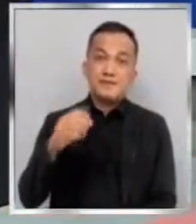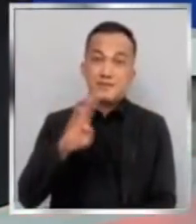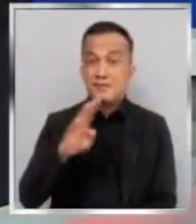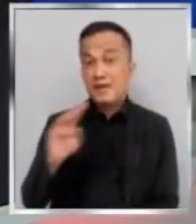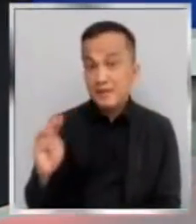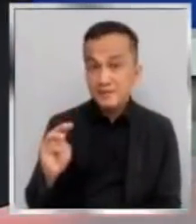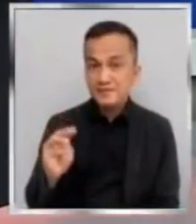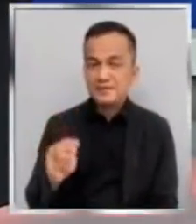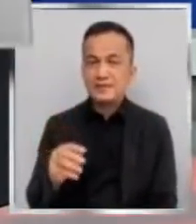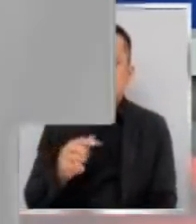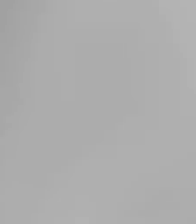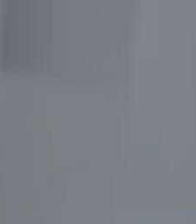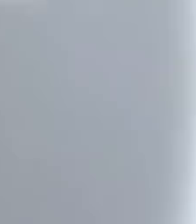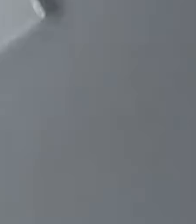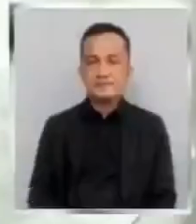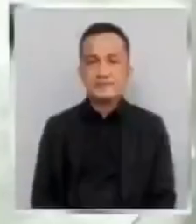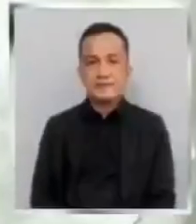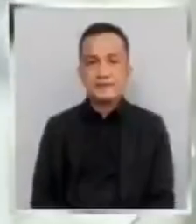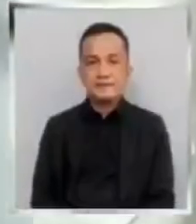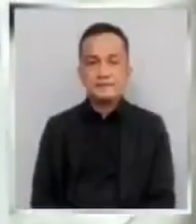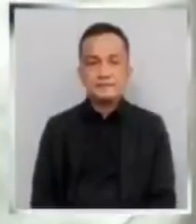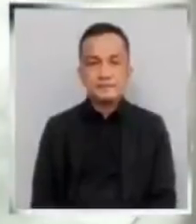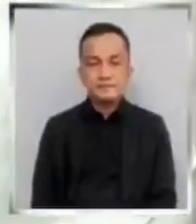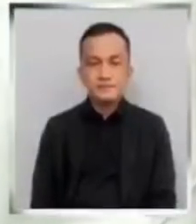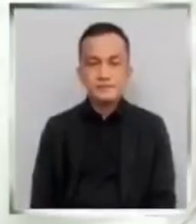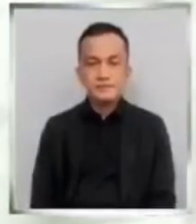ni Sandra Aguinaldo.